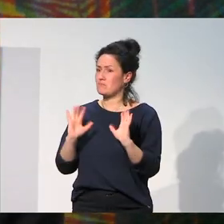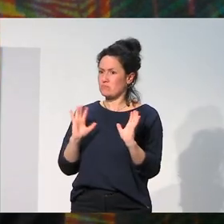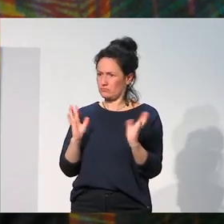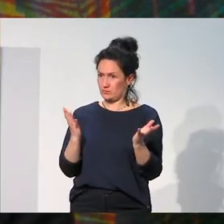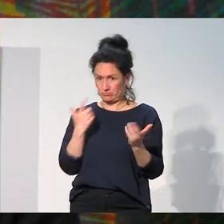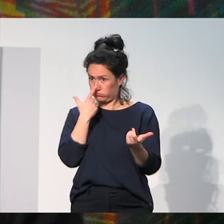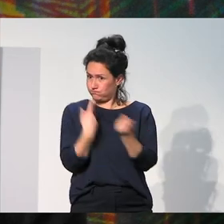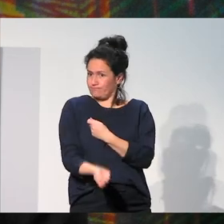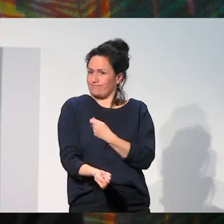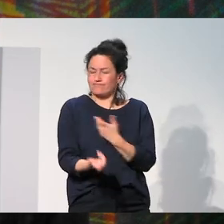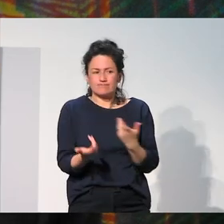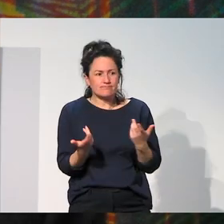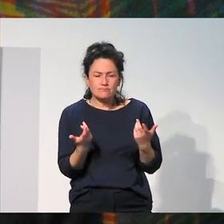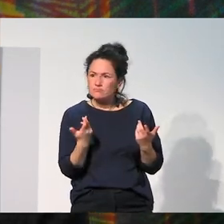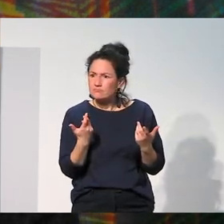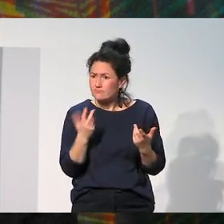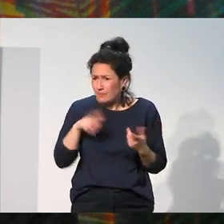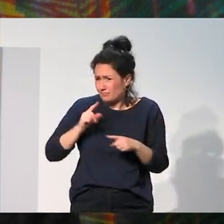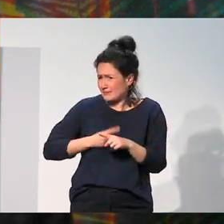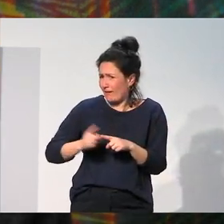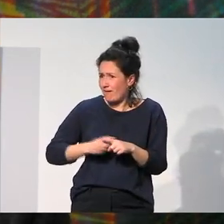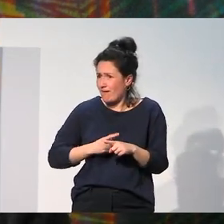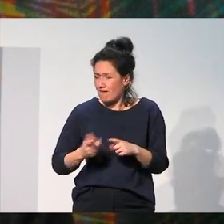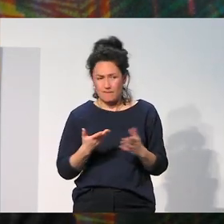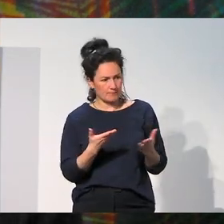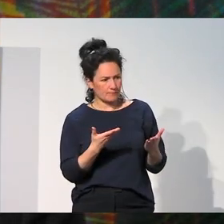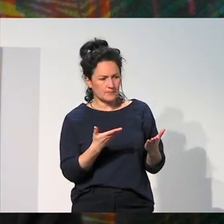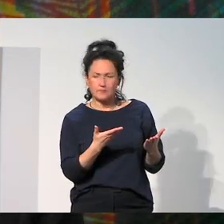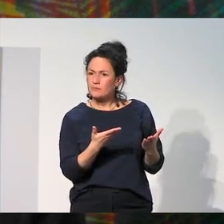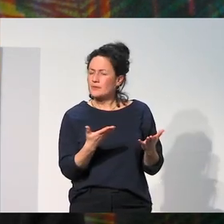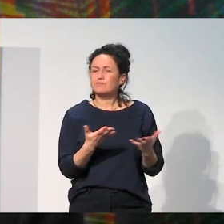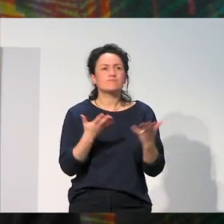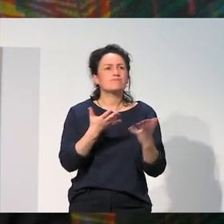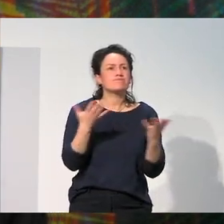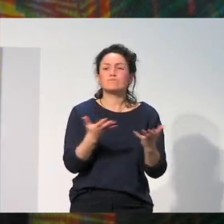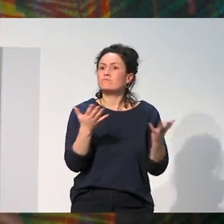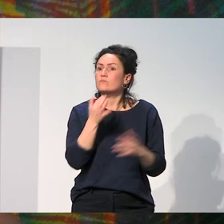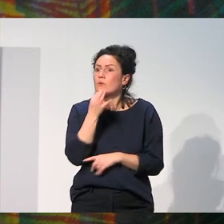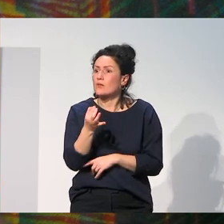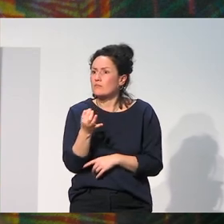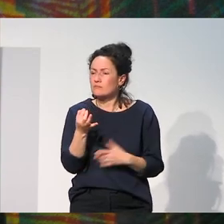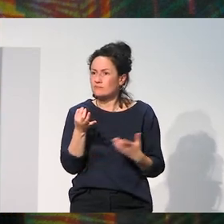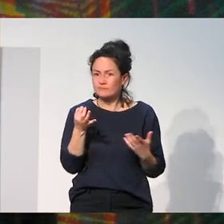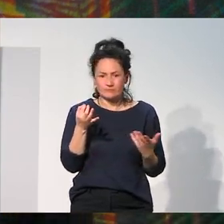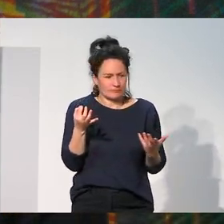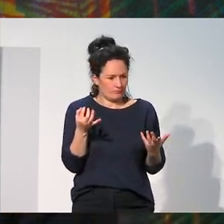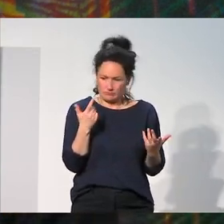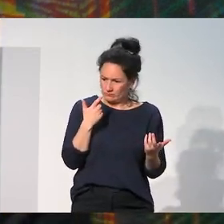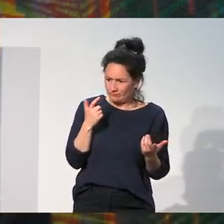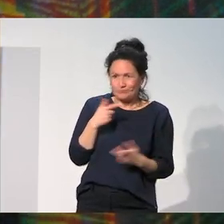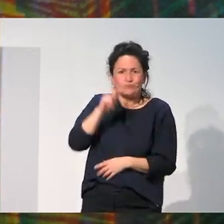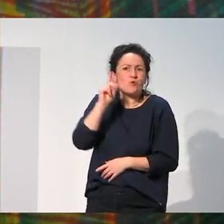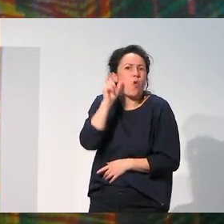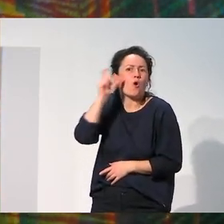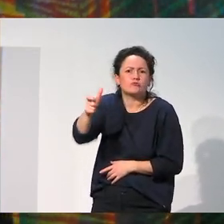façon, c'est bizarre et qu'il est. Enfin, je veux dire, c'est le bon sens le plus élémentaire. Il est plus heureux